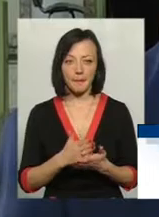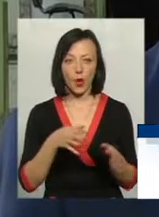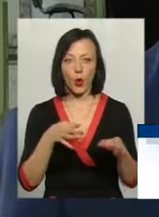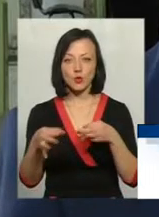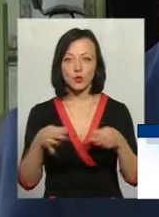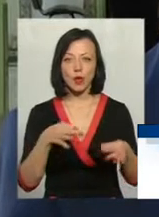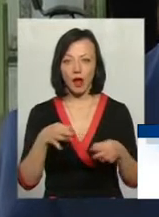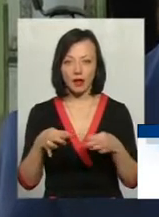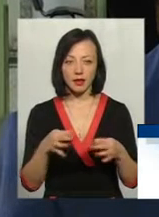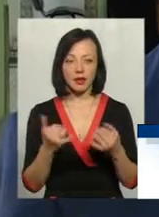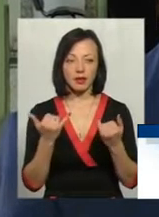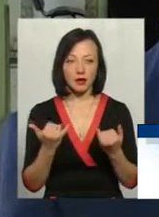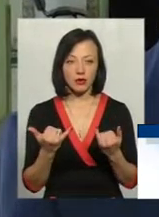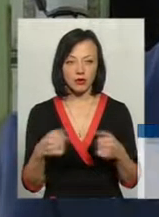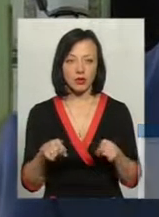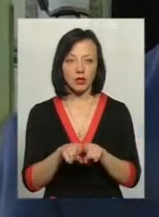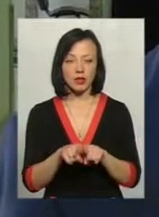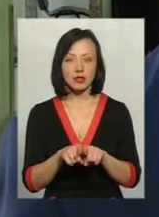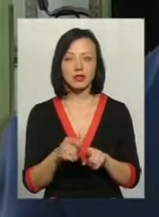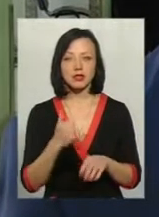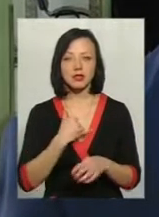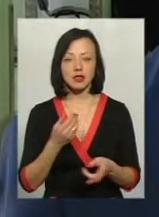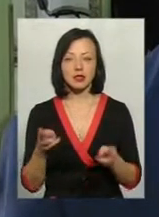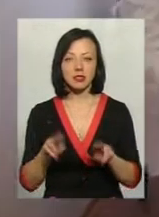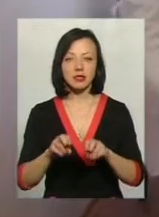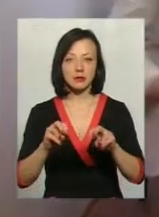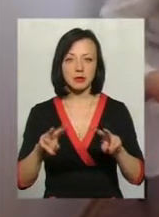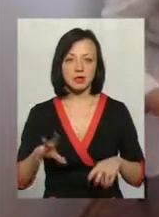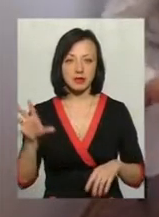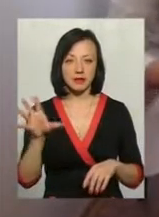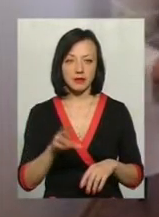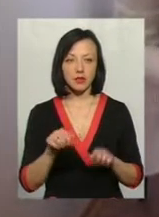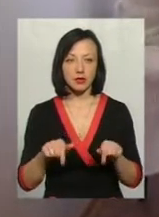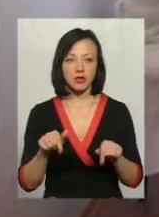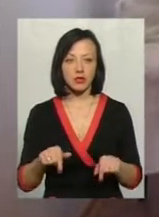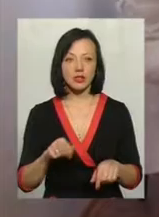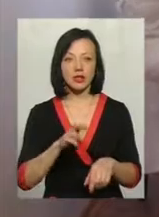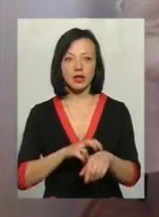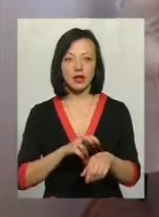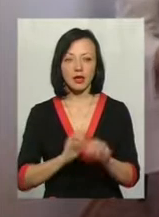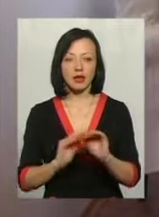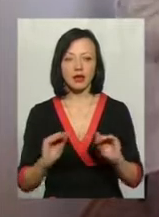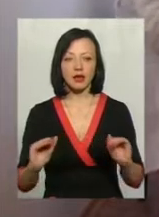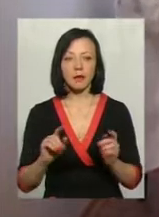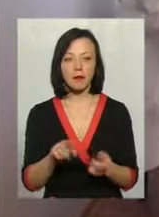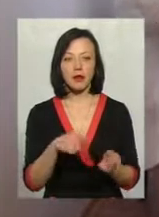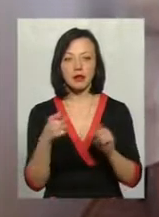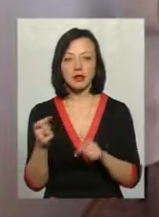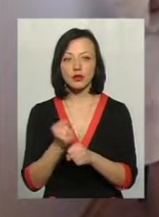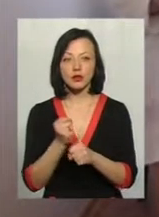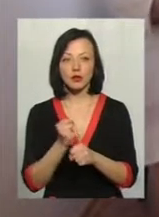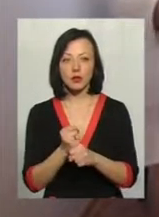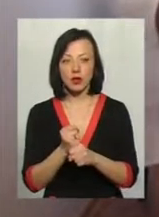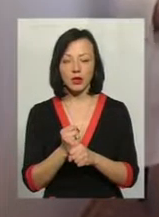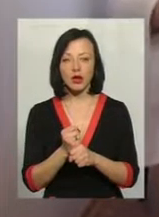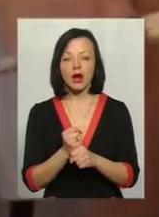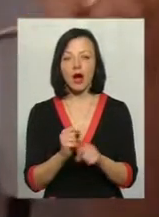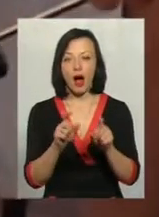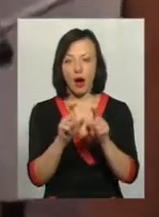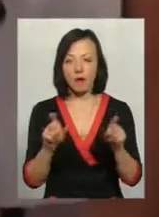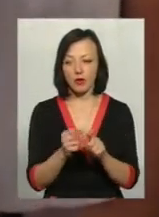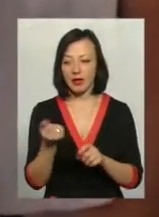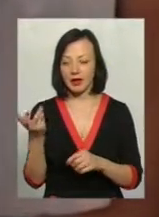педіатри-консультанти. Також в нашій дитячій лікарні залишилися всі спеціалісти. Усі тутешні педіатри мають мають перейти на роботу до амбулаторій. Їх буде